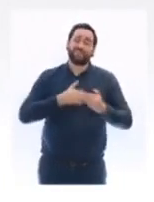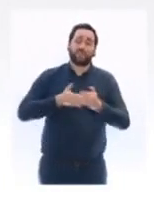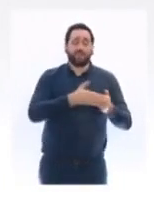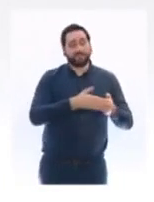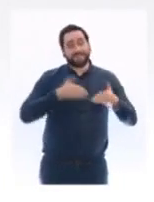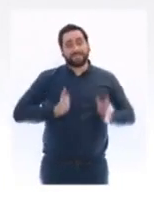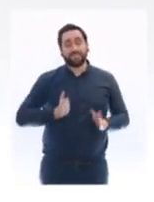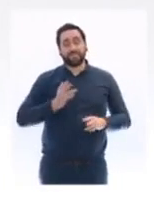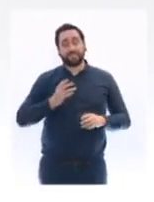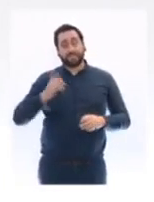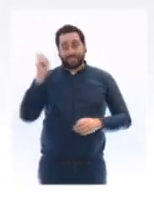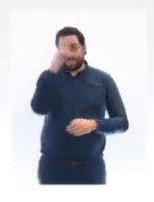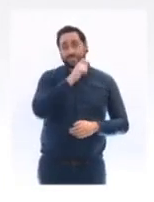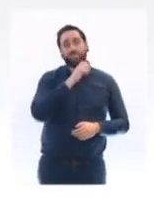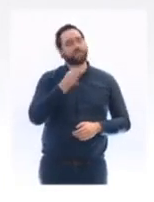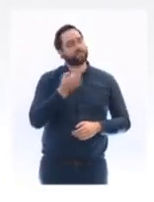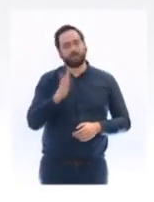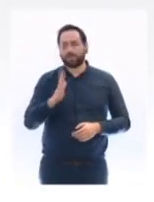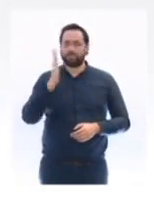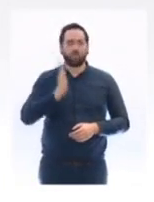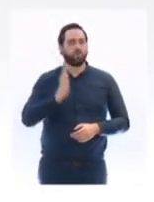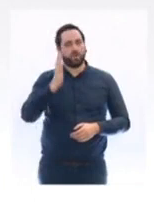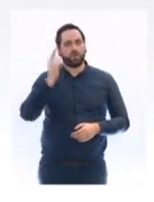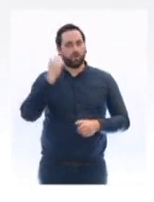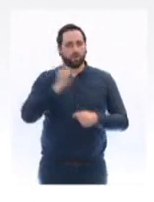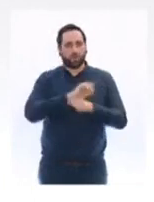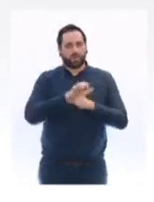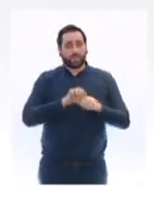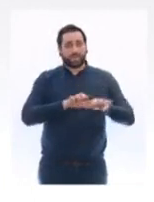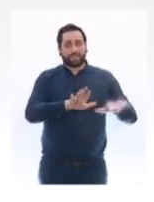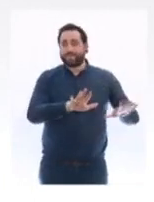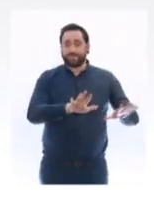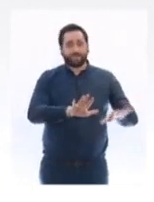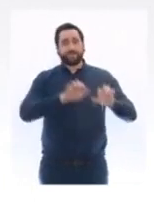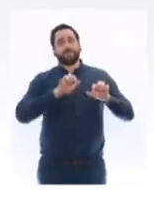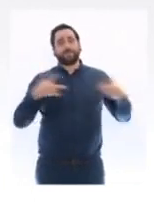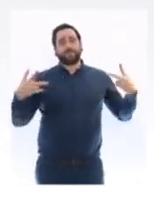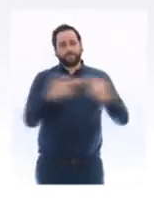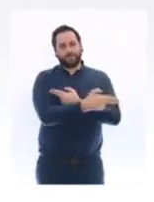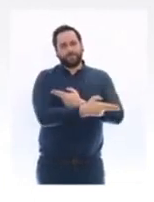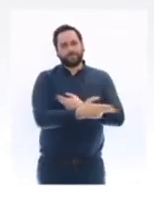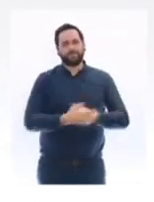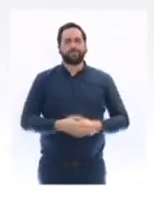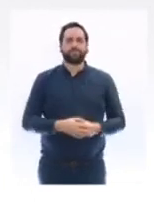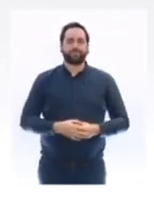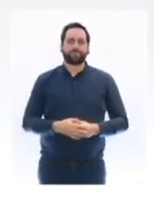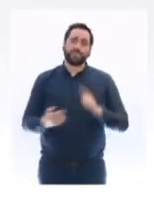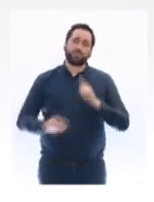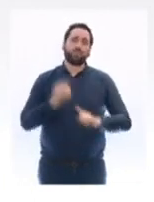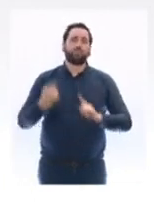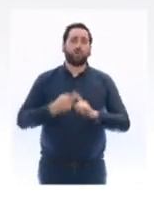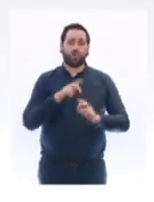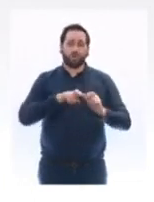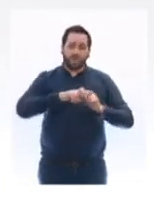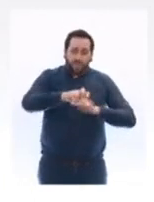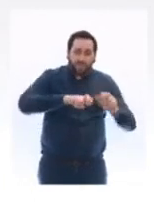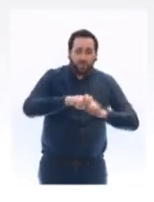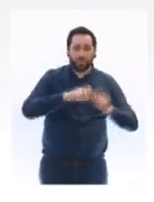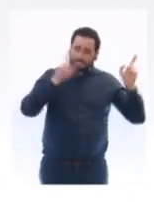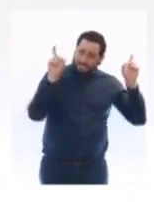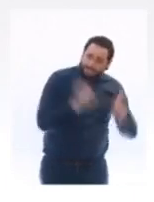les enregistrements et captations des œuvres sans public sont tout à fait possibles. Les préparations d'expositions, la politique de prêt